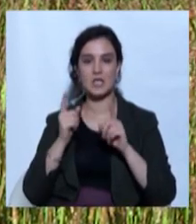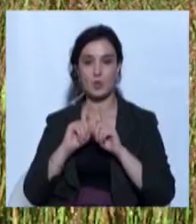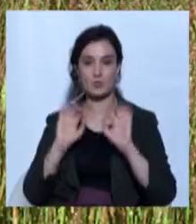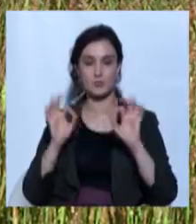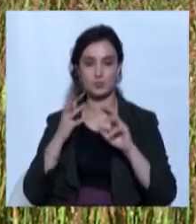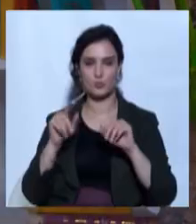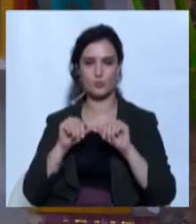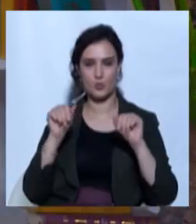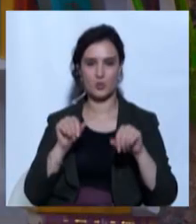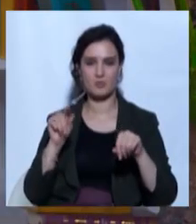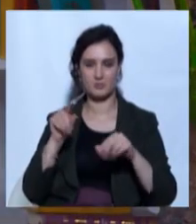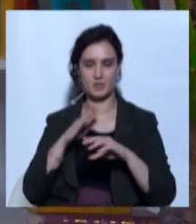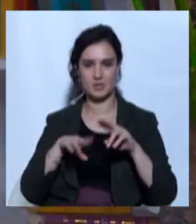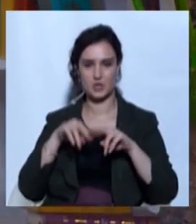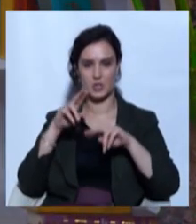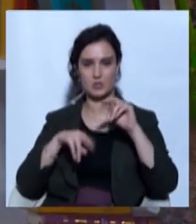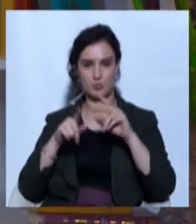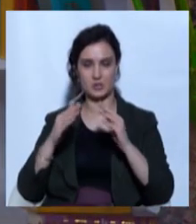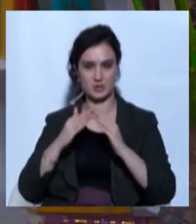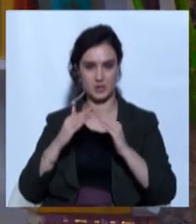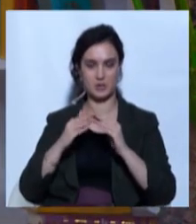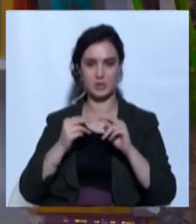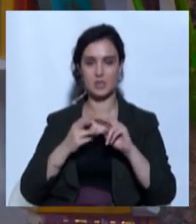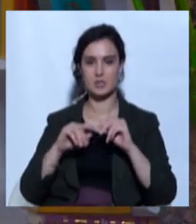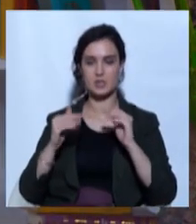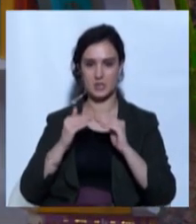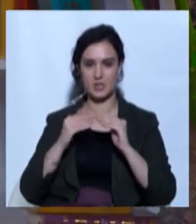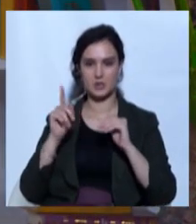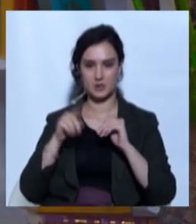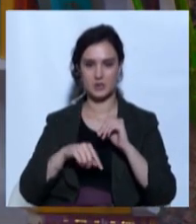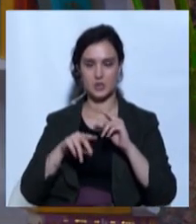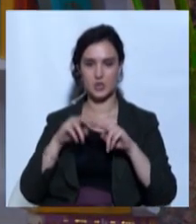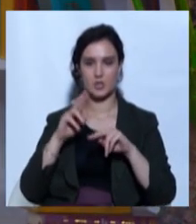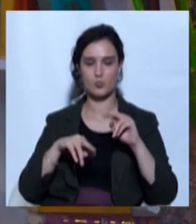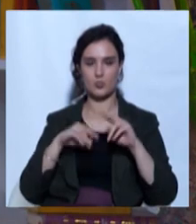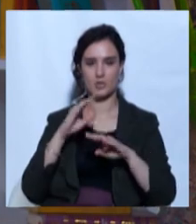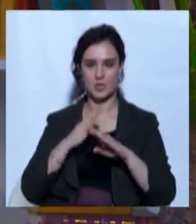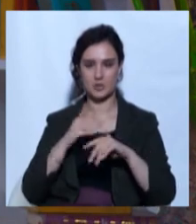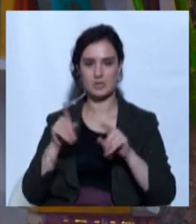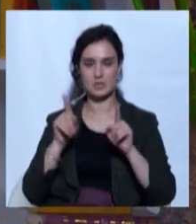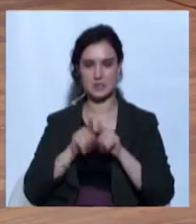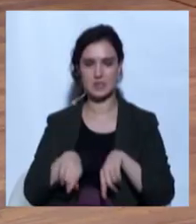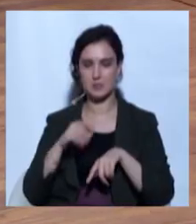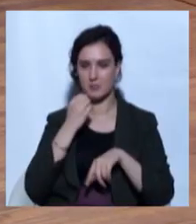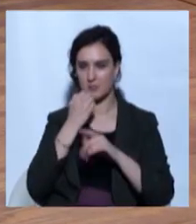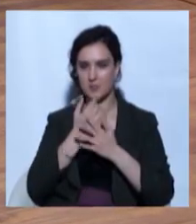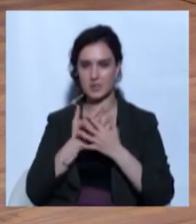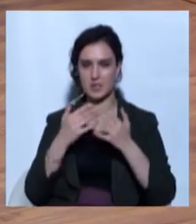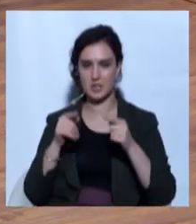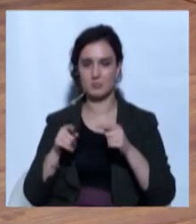ითქვას, ფორმებით არის აშენებული ეს სახლი. ეს სახლიც აშენებული არის ისეთი